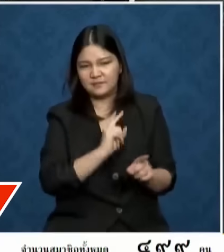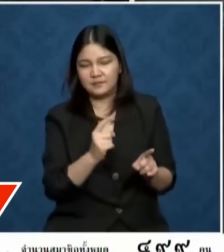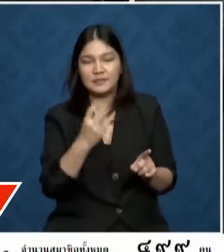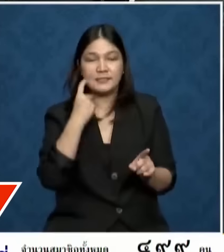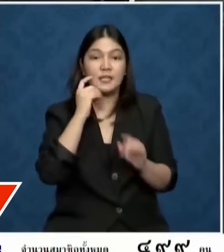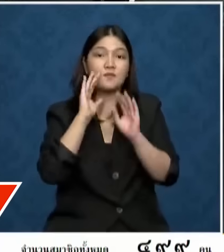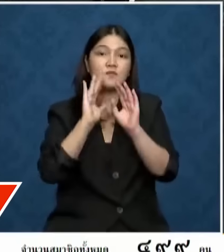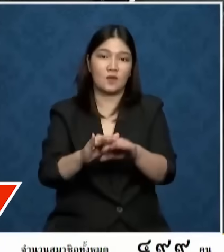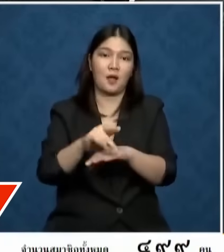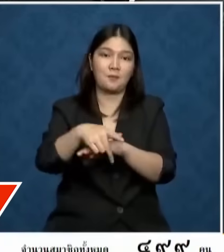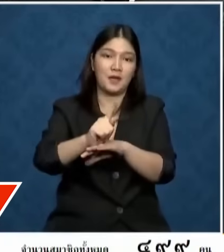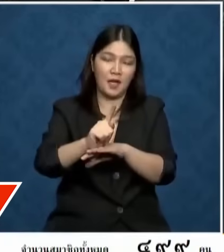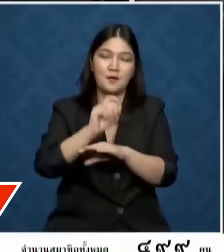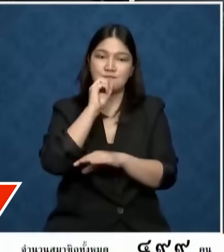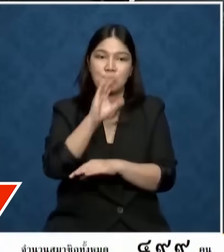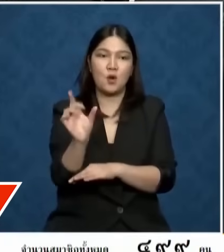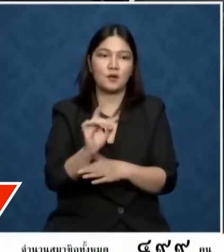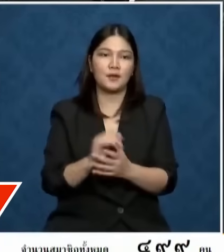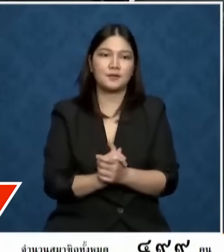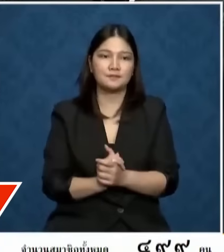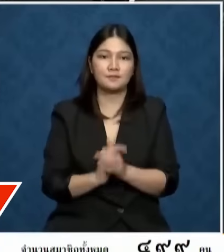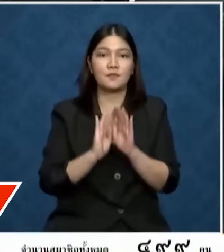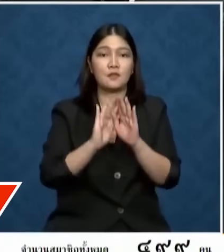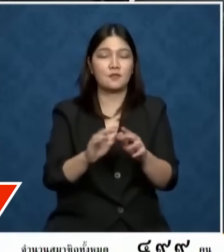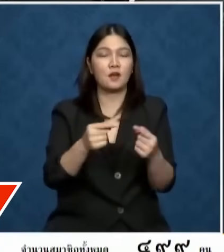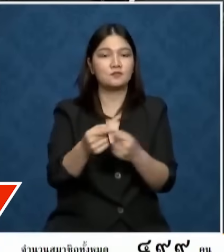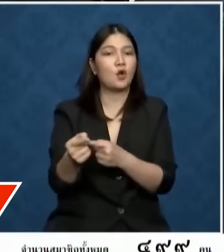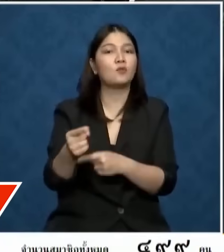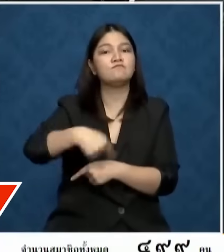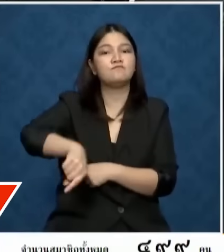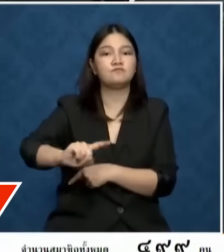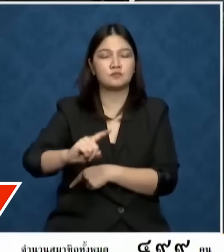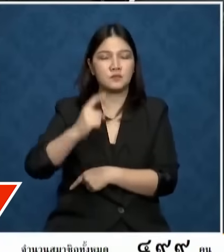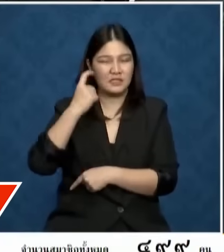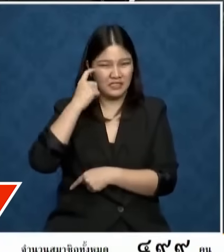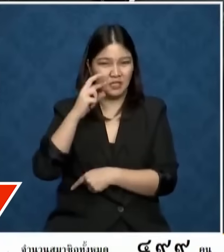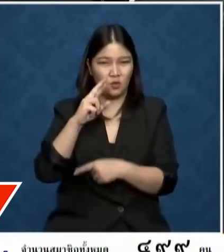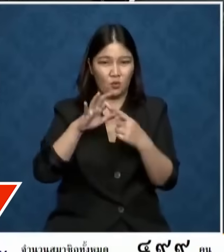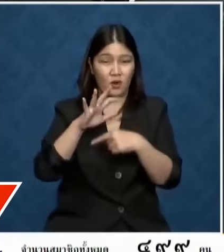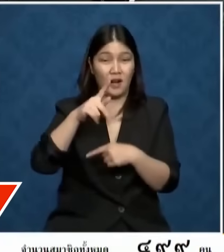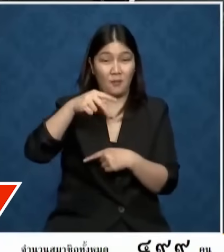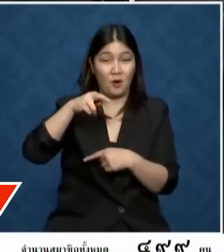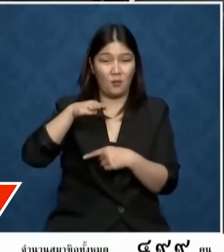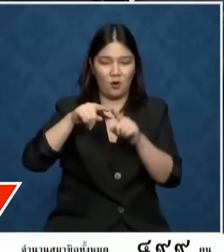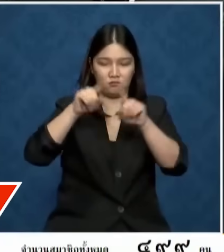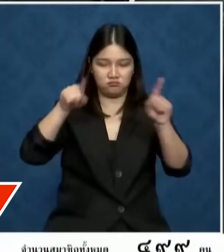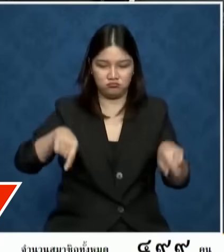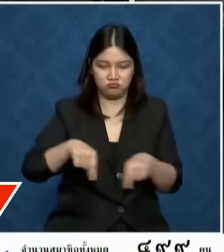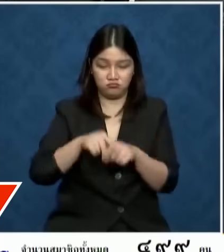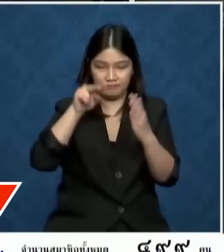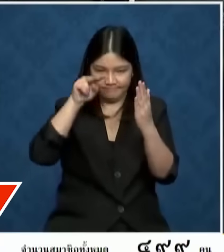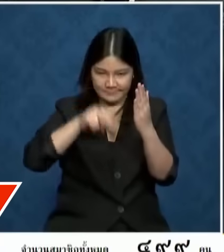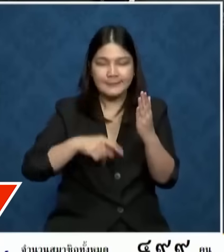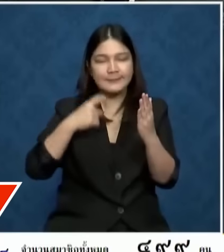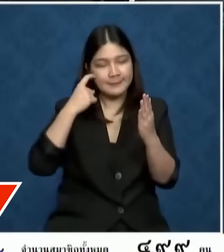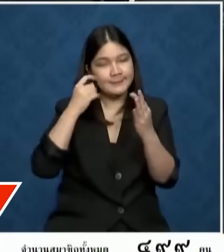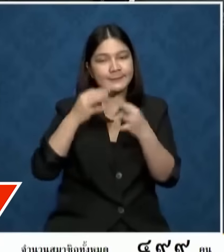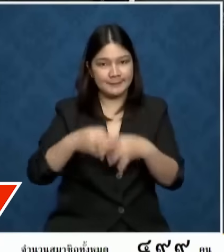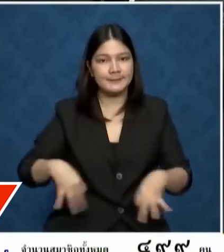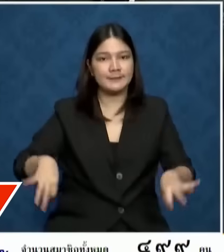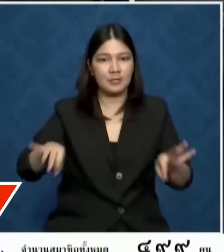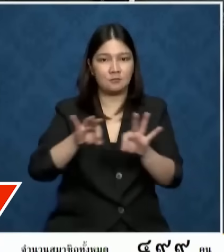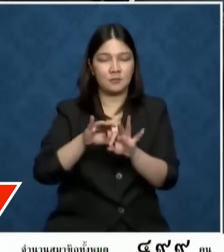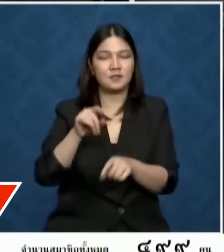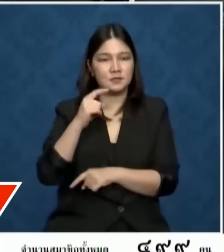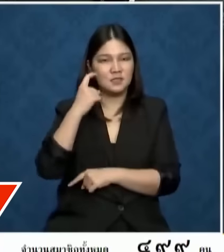ท่านประธานนะครับแล้วก็เรียนผ่านท่านประธานไปยังเพื่อสมาชิกครับว่าร่างพระราชบัญัตินี้เป็นสิ่งที่สำคัญแล้วก็อยากให้เป็นการ